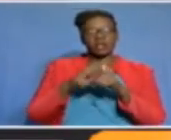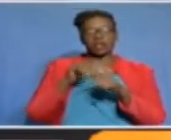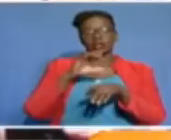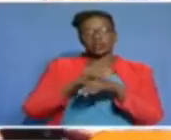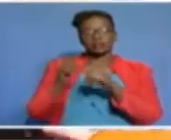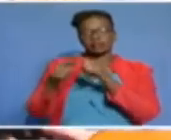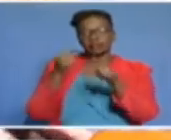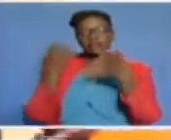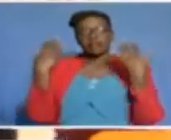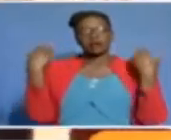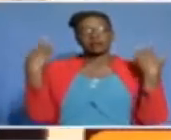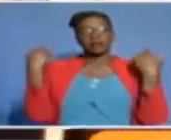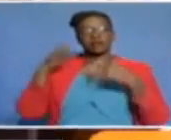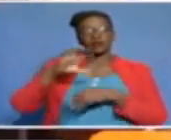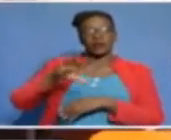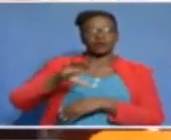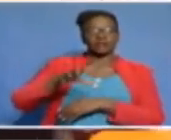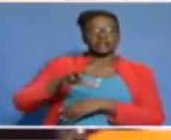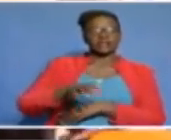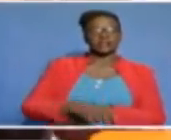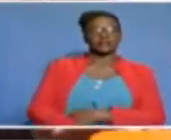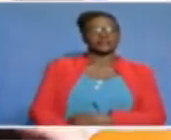Meru.